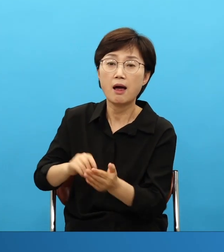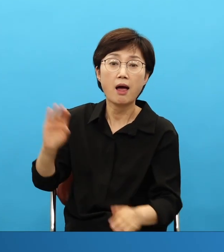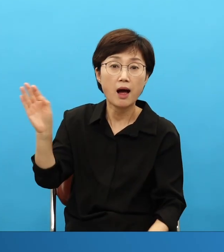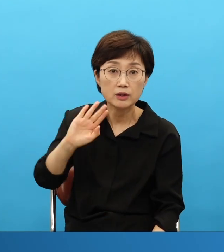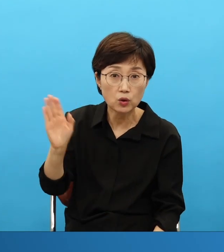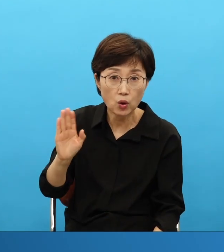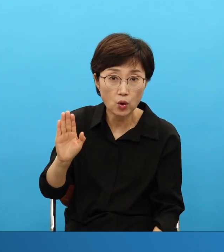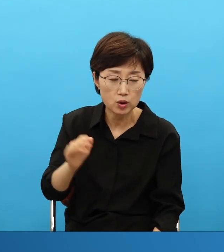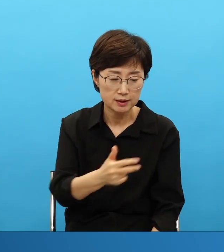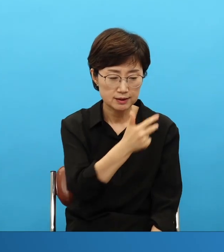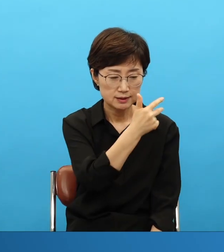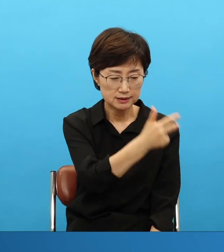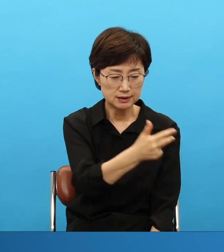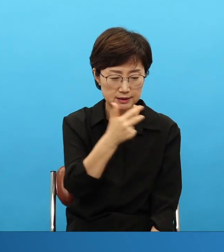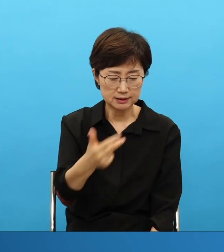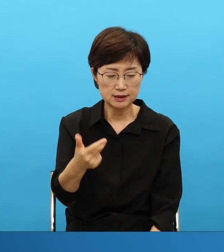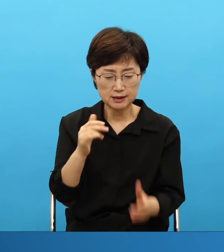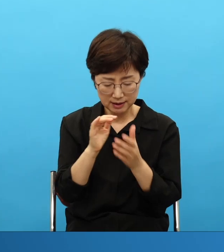하면죠